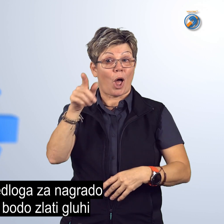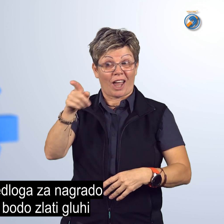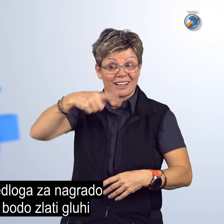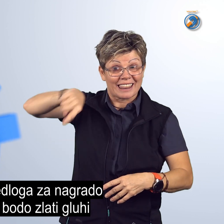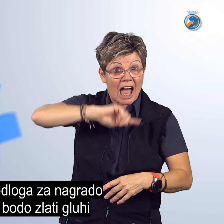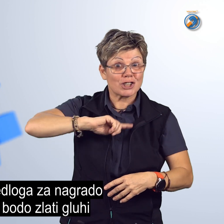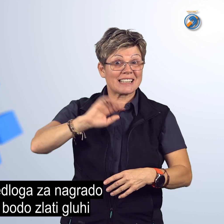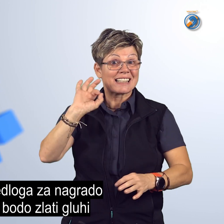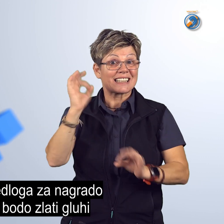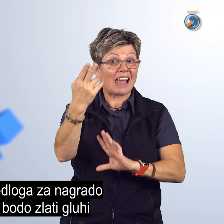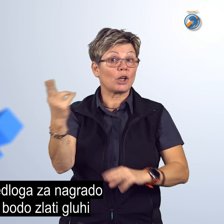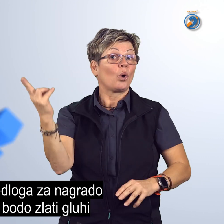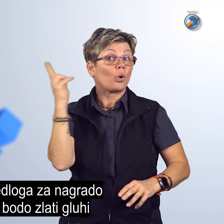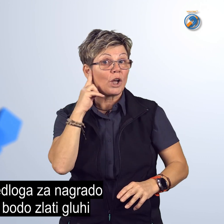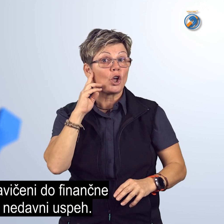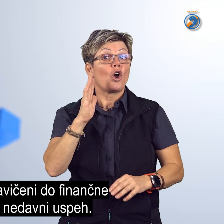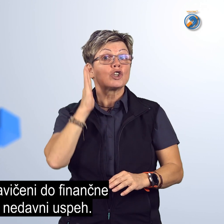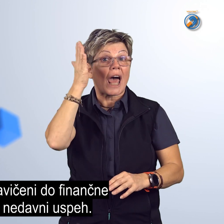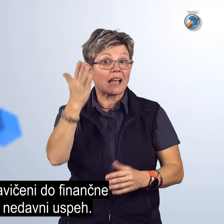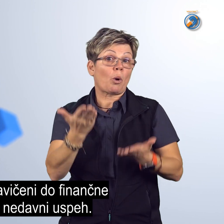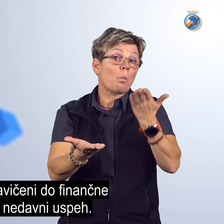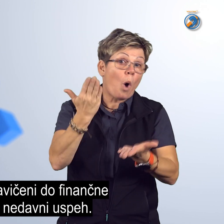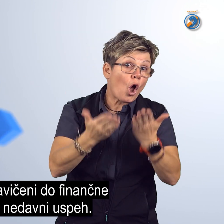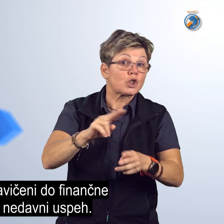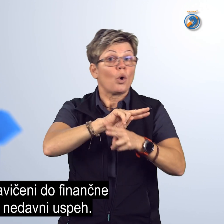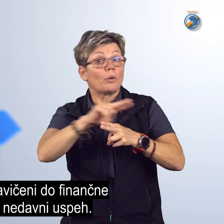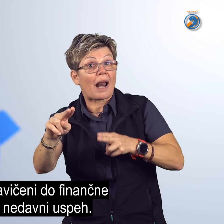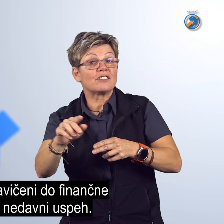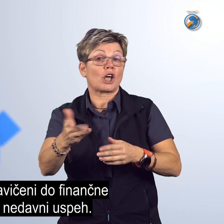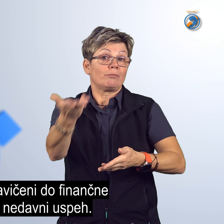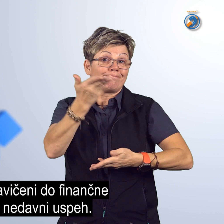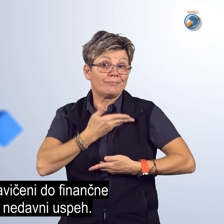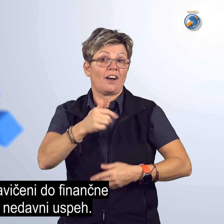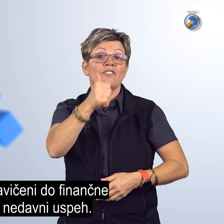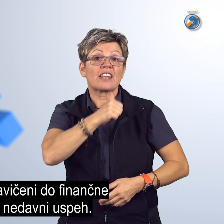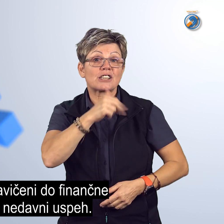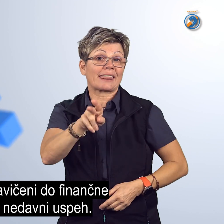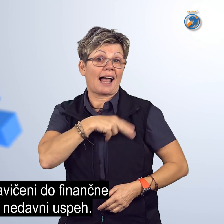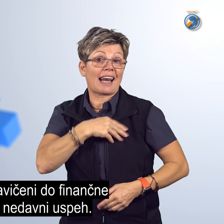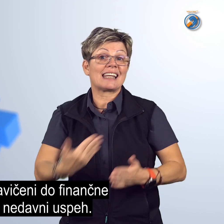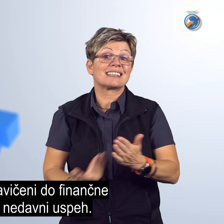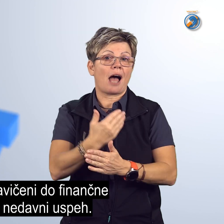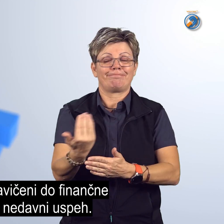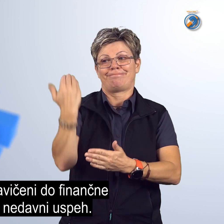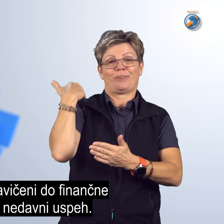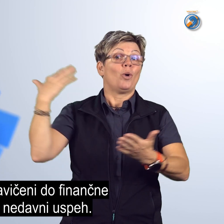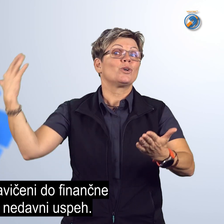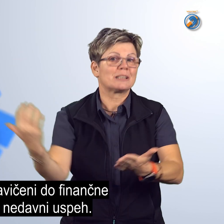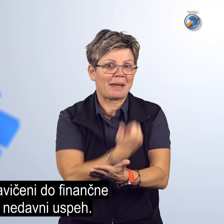ali bodo zlati gluhi košarkarji upravičeni do finančne nagrade za nedavni uspeh.